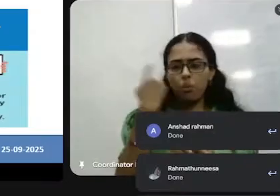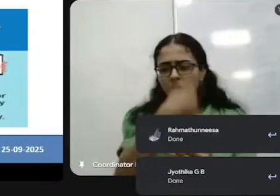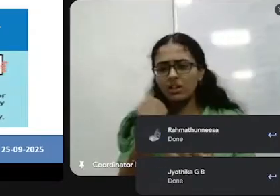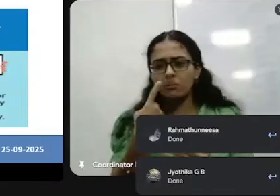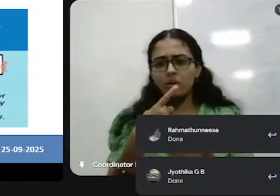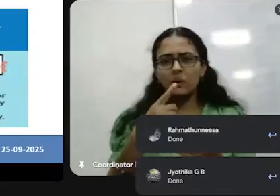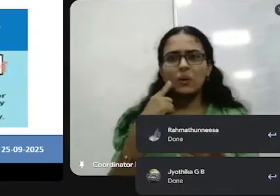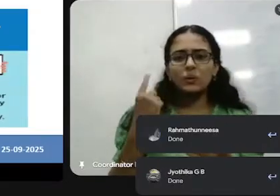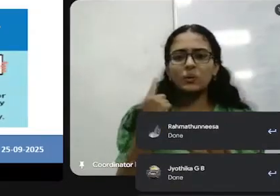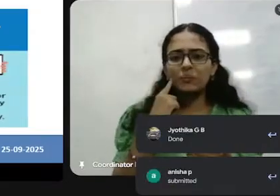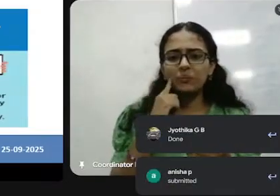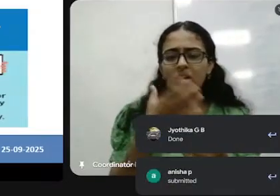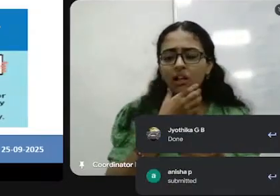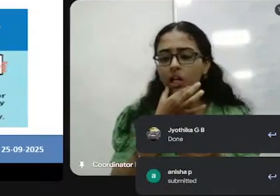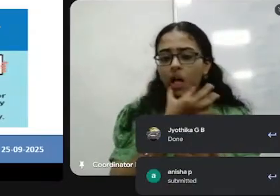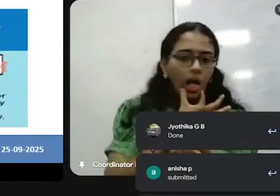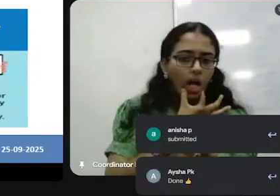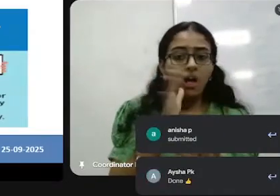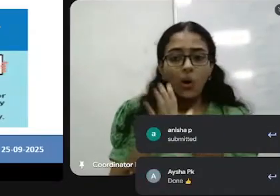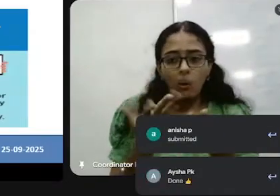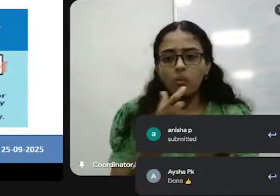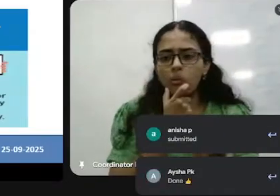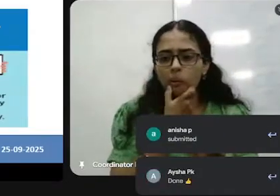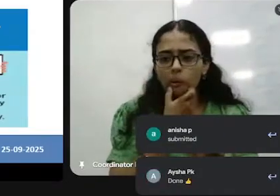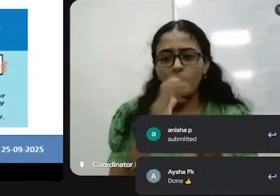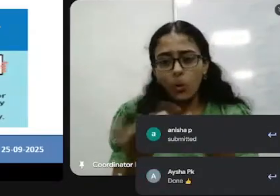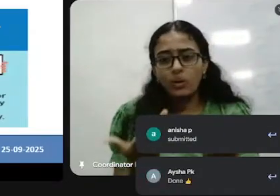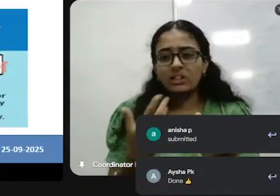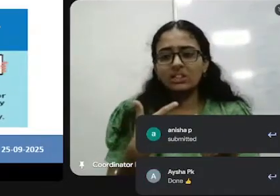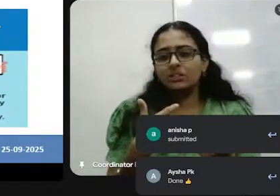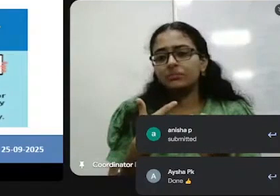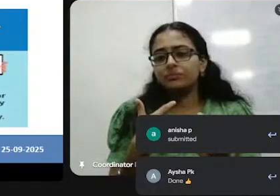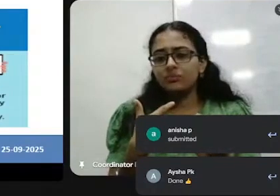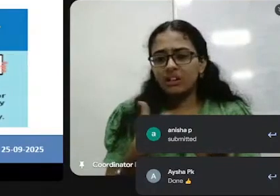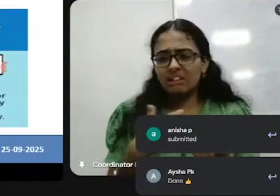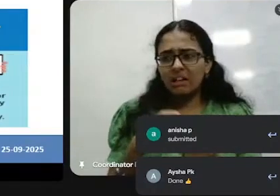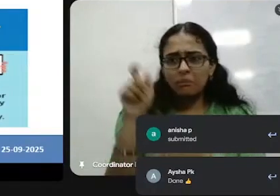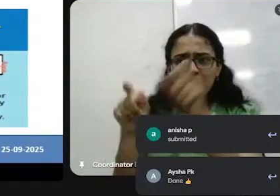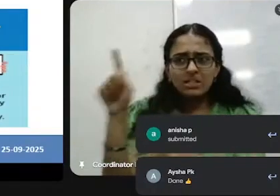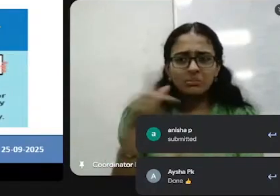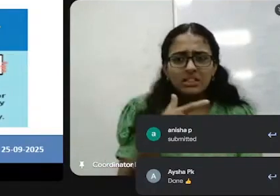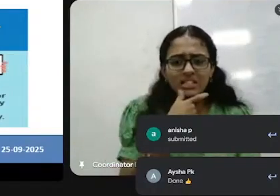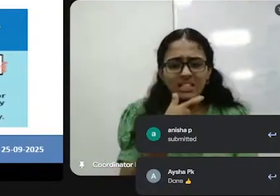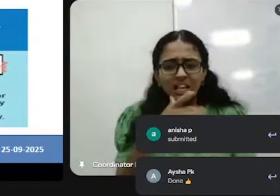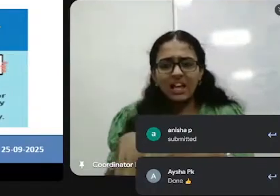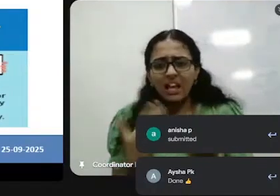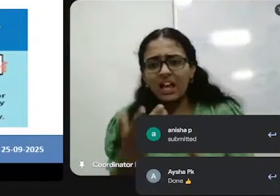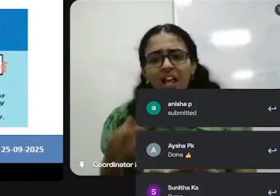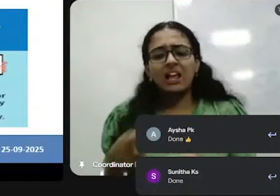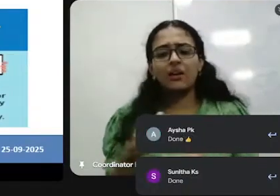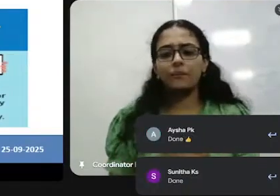വരിക. ഇപ്പൊ മുഖം ഒരു സൈഡിലോട്ട് കോടി പോകുന്ന പോലെ തോന്നും. അപ്പൊ നമ്മൾ ആളോട് ചിരിക്കാനായിട്ട് പറയുമ്പോൾ സ്ട്രെയിറ്റ് ആയിട്ട് ചിലപ്പോൾ